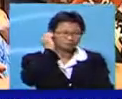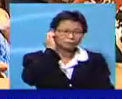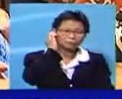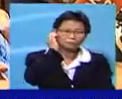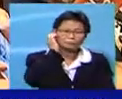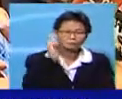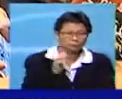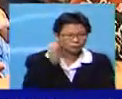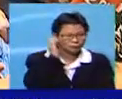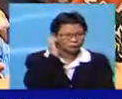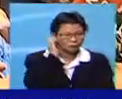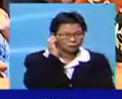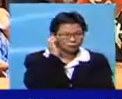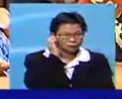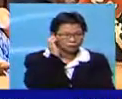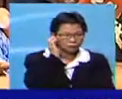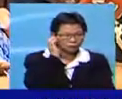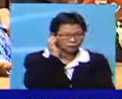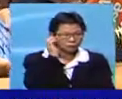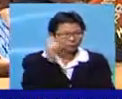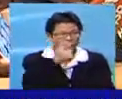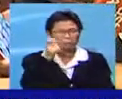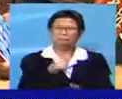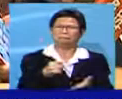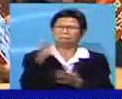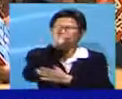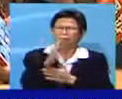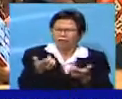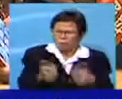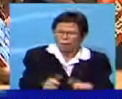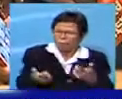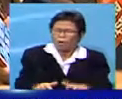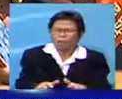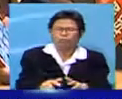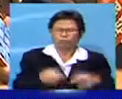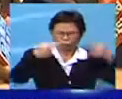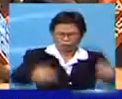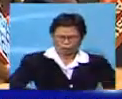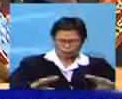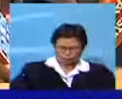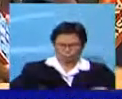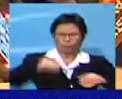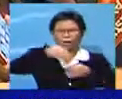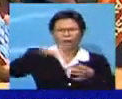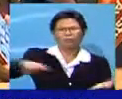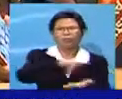insiden eksiden yang serius kerana jarang berlaku dalam lapangan terbang.